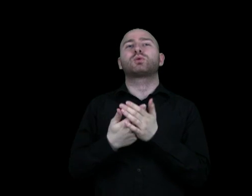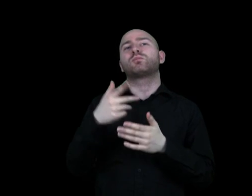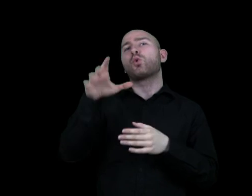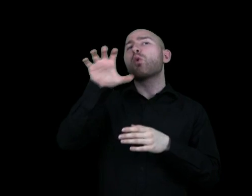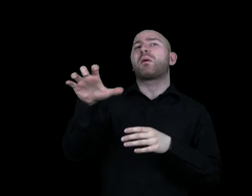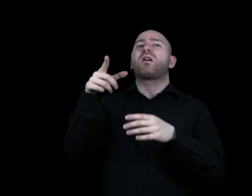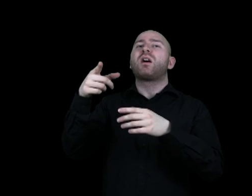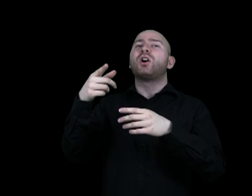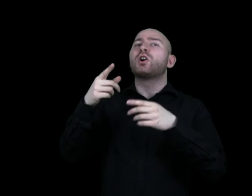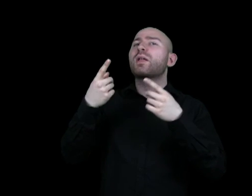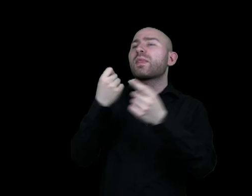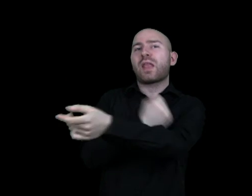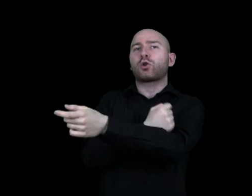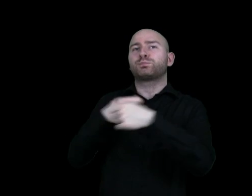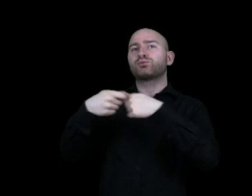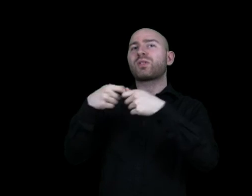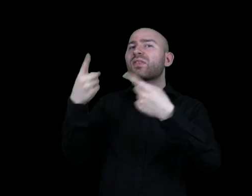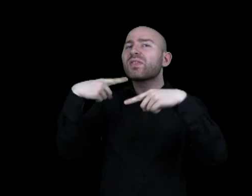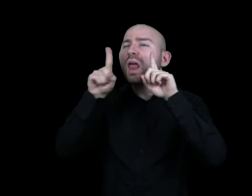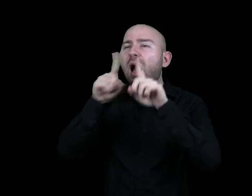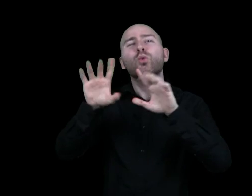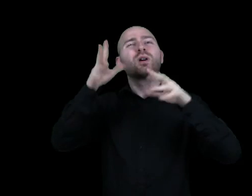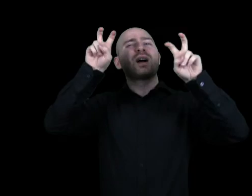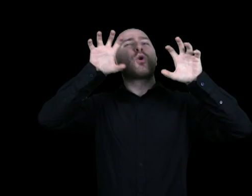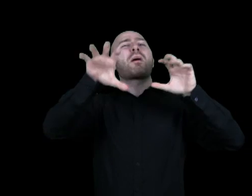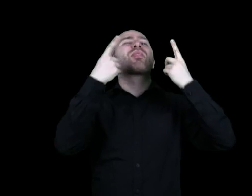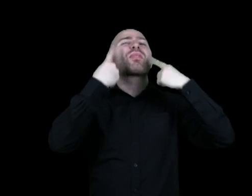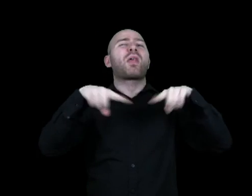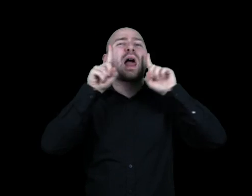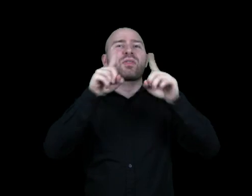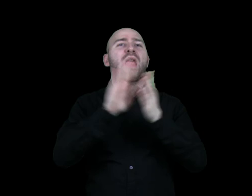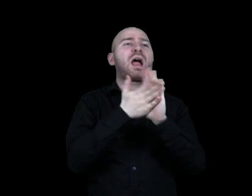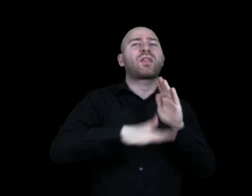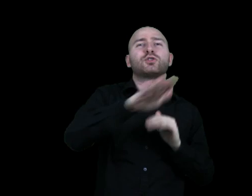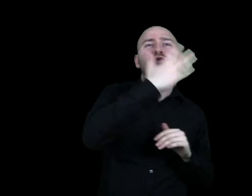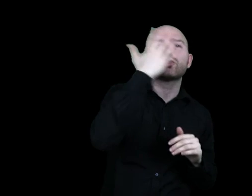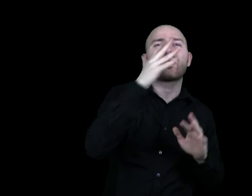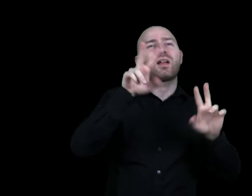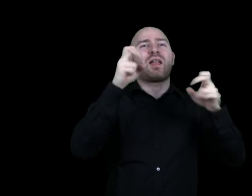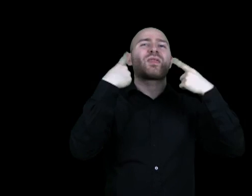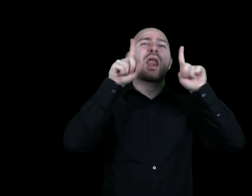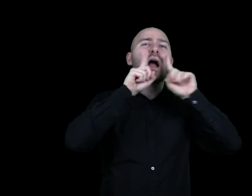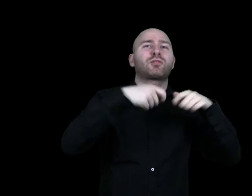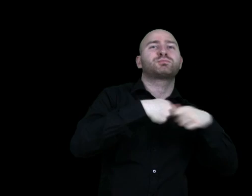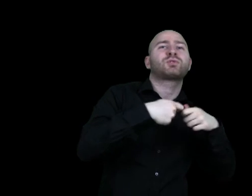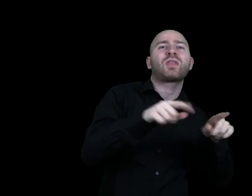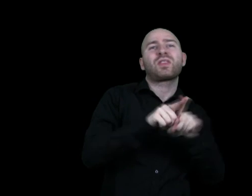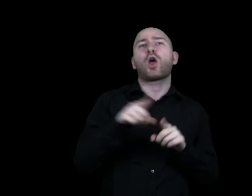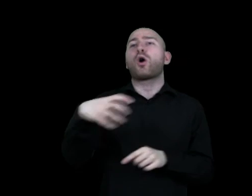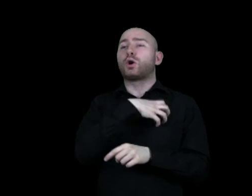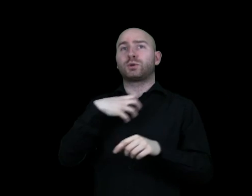rejestrujemy sprzedaży narkotyków. Zdaniem niektórych powinno się uwzględniać czarny rynek, ale nie rejestrujemy nielegalnej działalności.